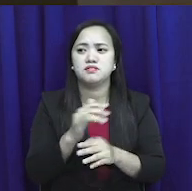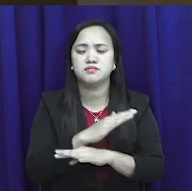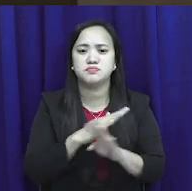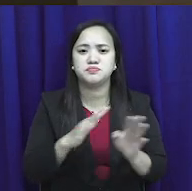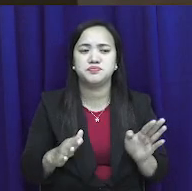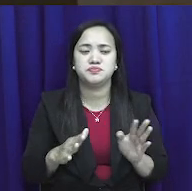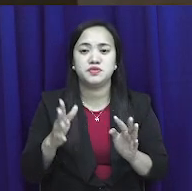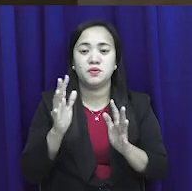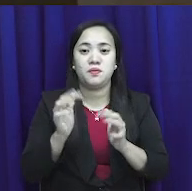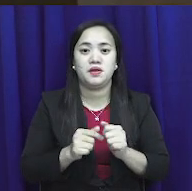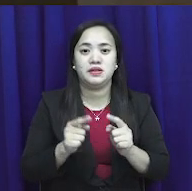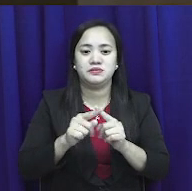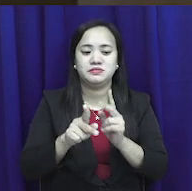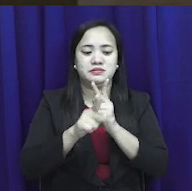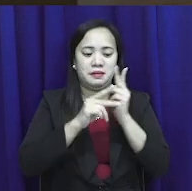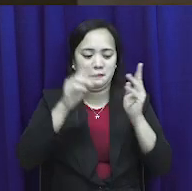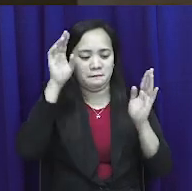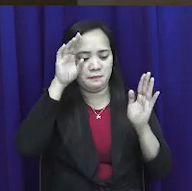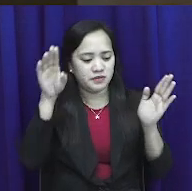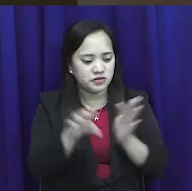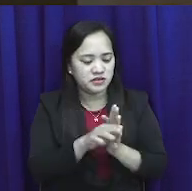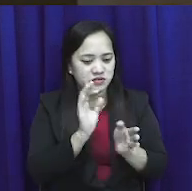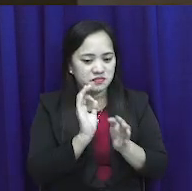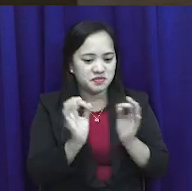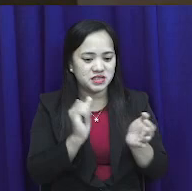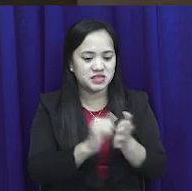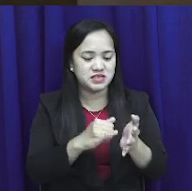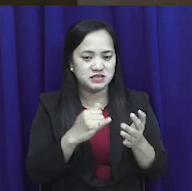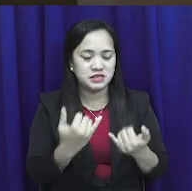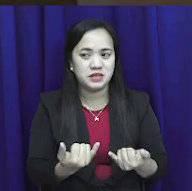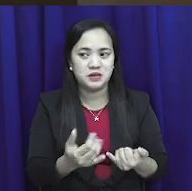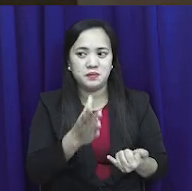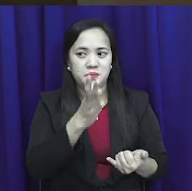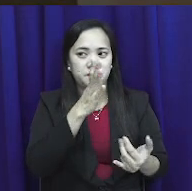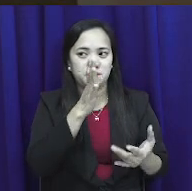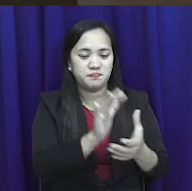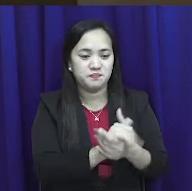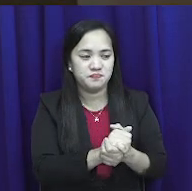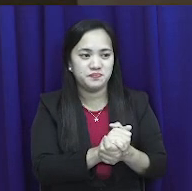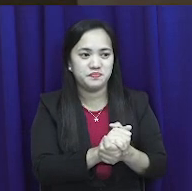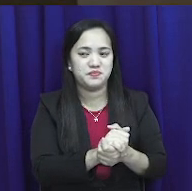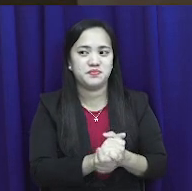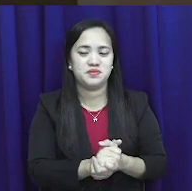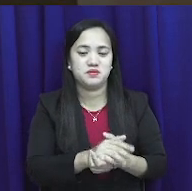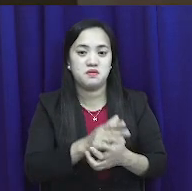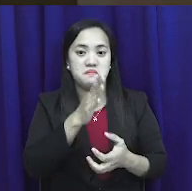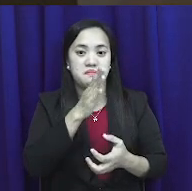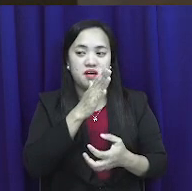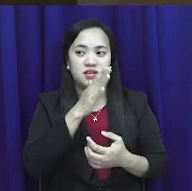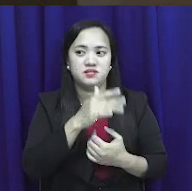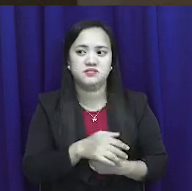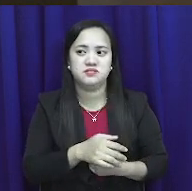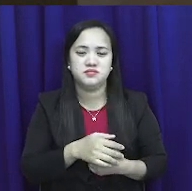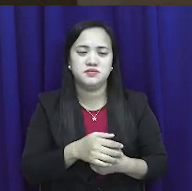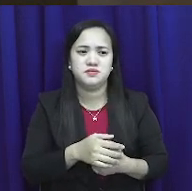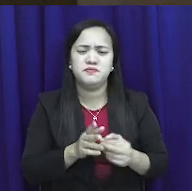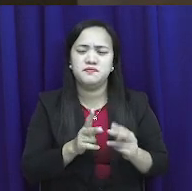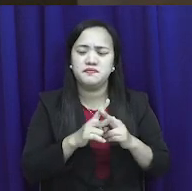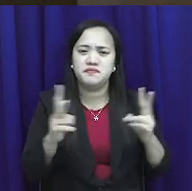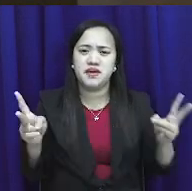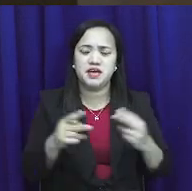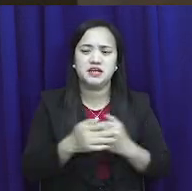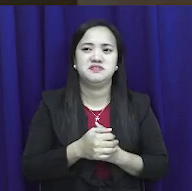nag-post sila kung mother or wife parang very superficial ang kasiyahan nila y Jo na